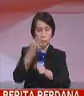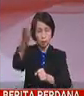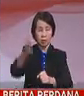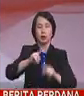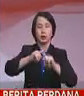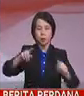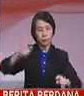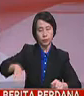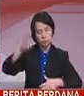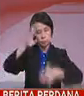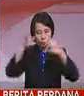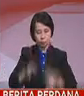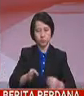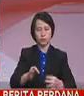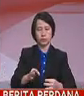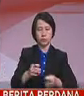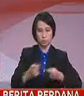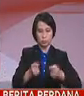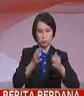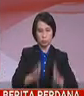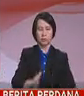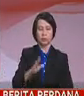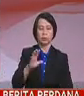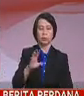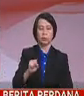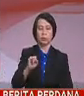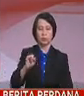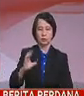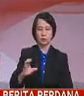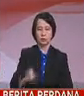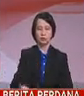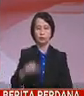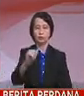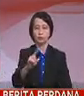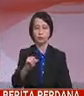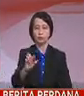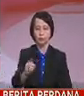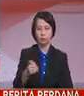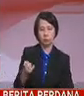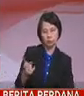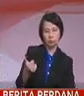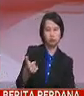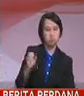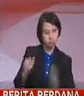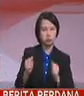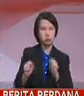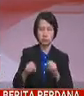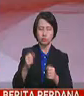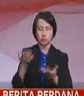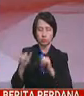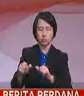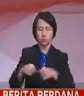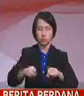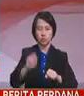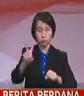diputuskan oleh pengurus Andi ntar antar bangsa Jepang Adam Nuruddin dilihat berpotensi kekal the design